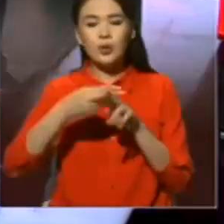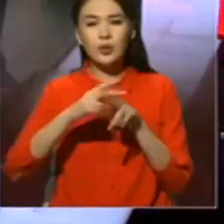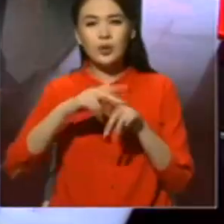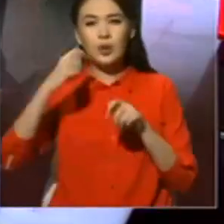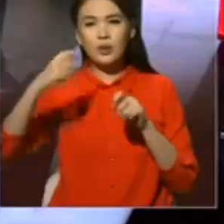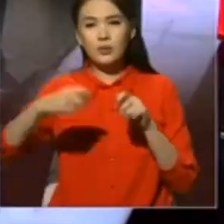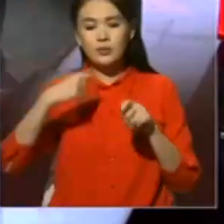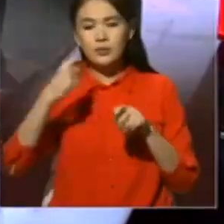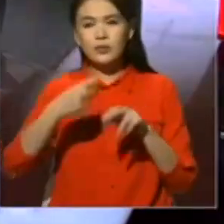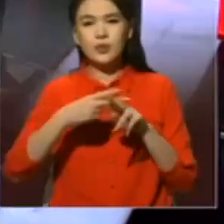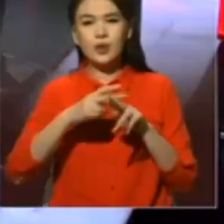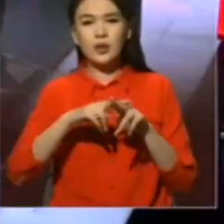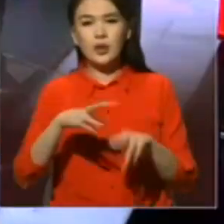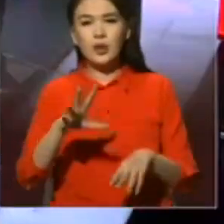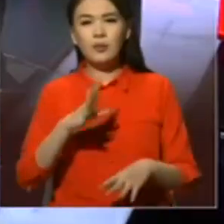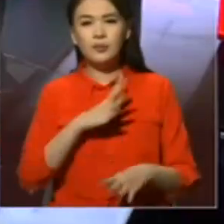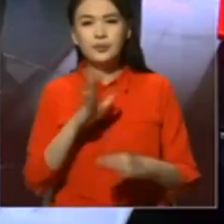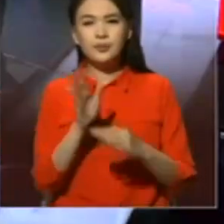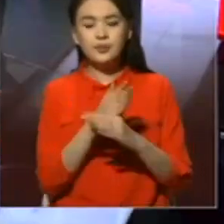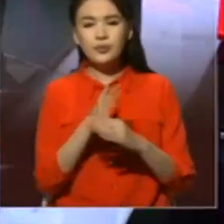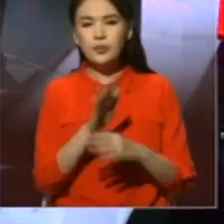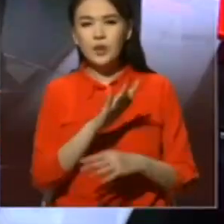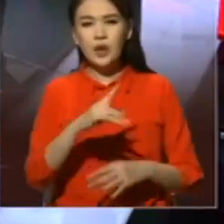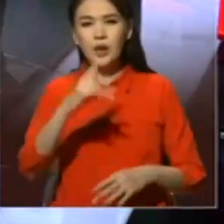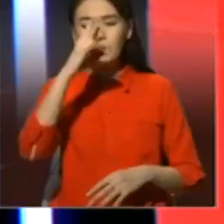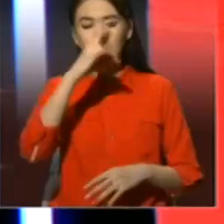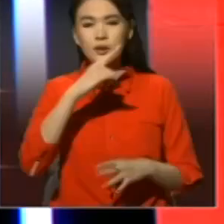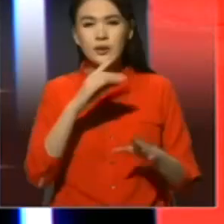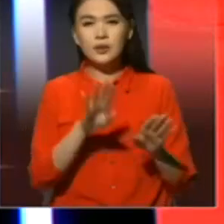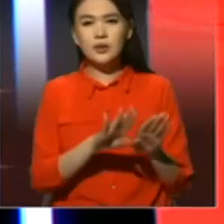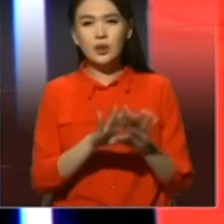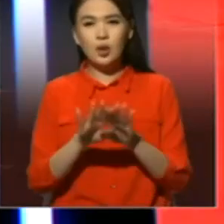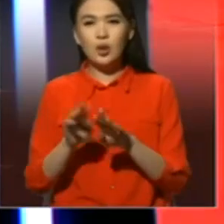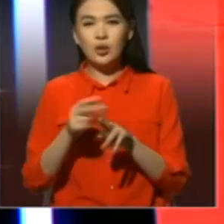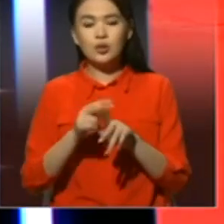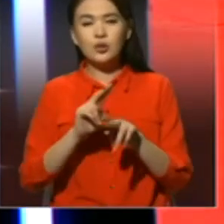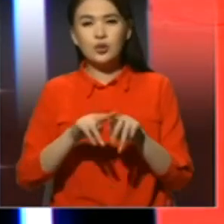алаламай, мысалға бөліп жармай қазақпен тең бірдей көкпар тартысып жүр.